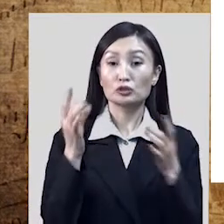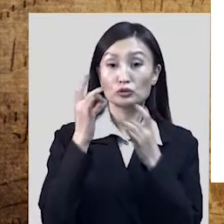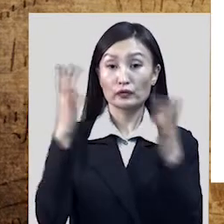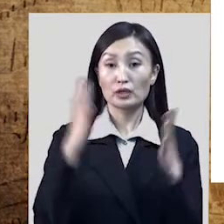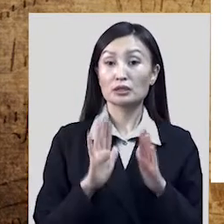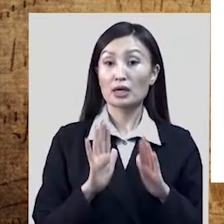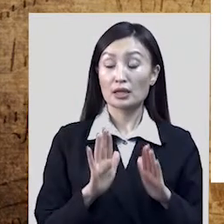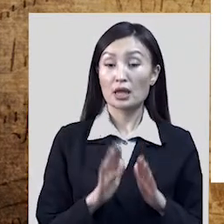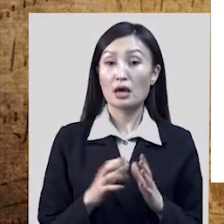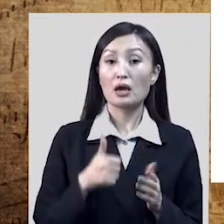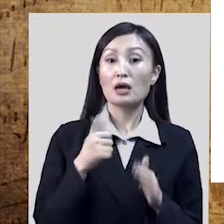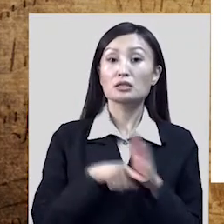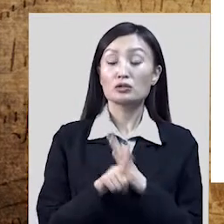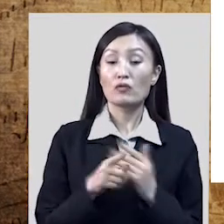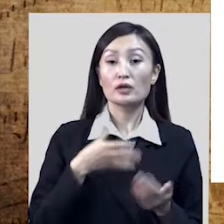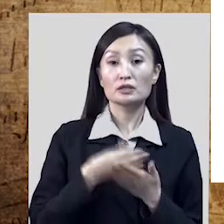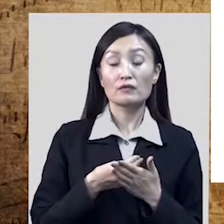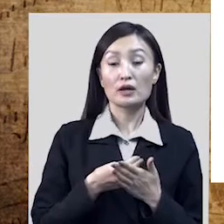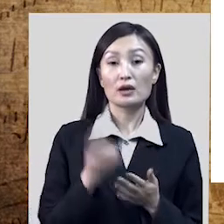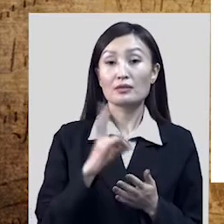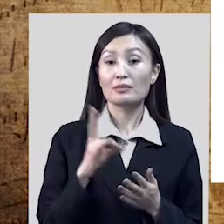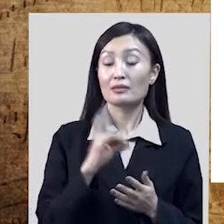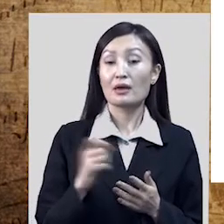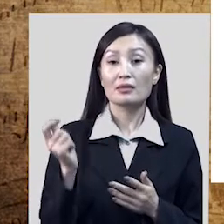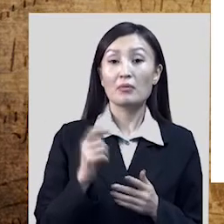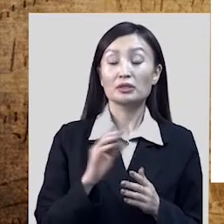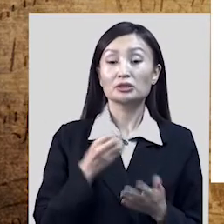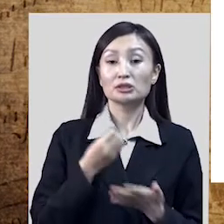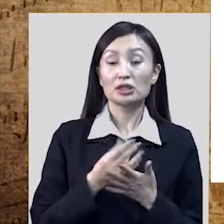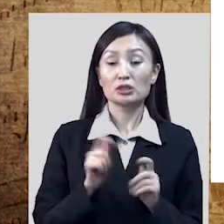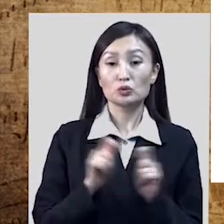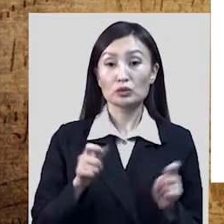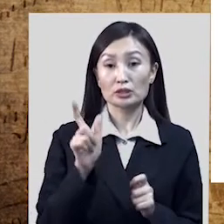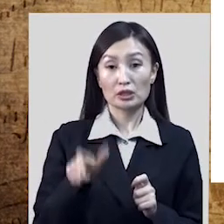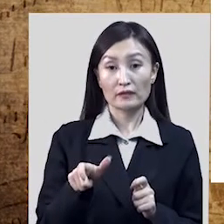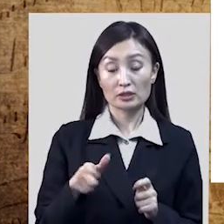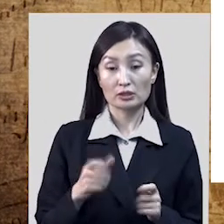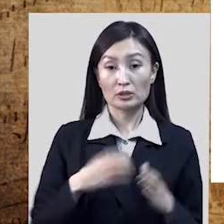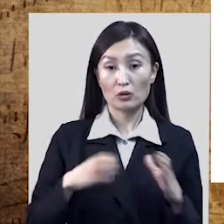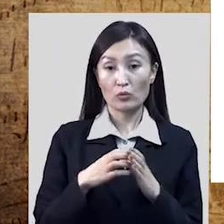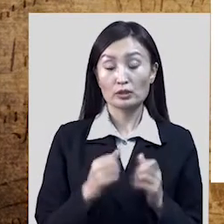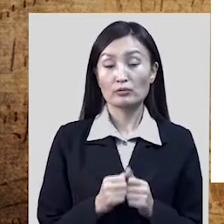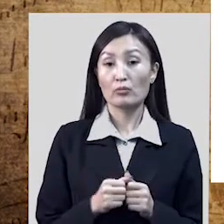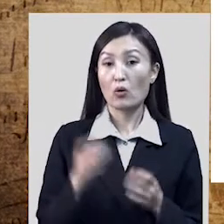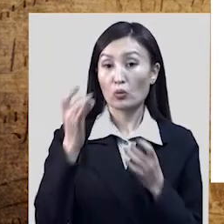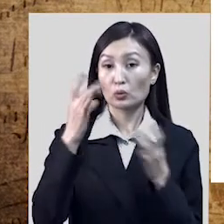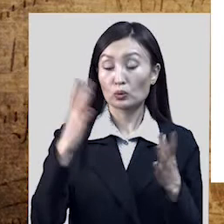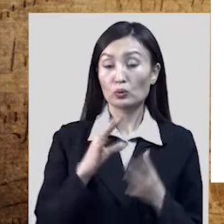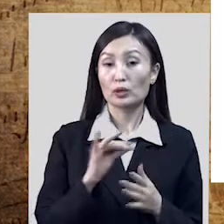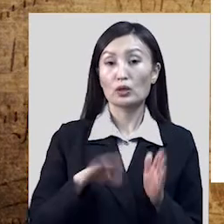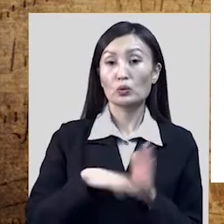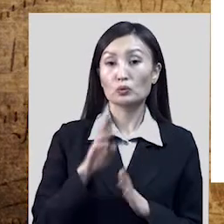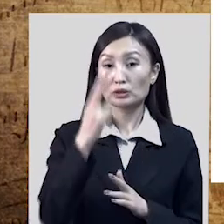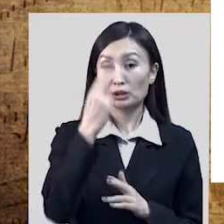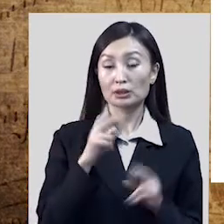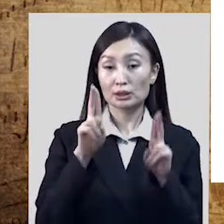так как она в основе своей опиралась на непреходящей ценности созданные человеческим сообществом культуру и лучшие